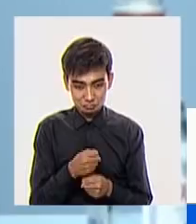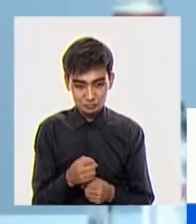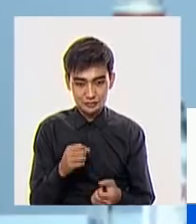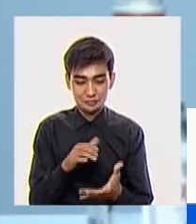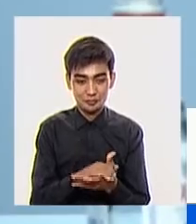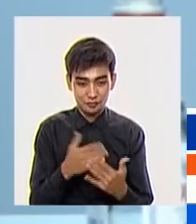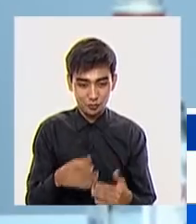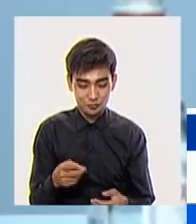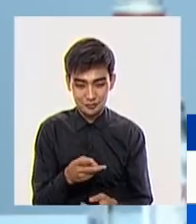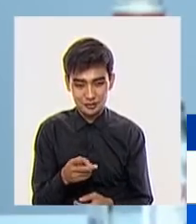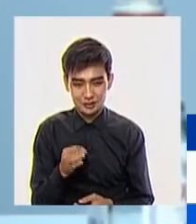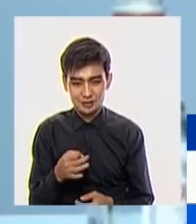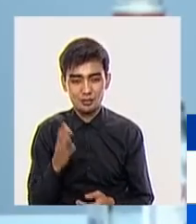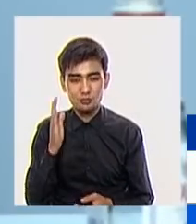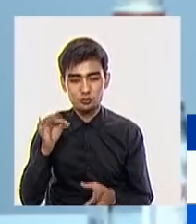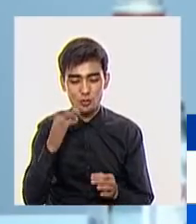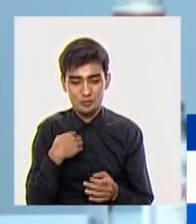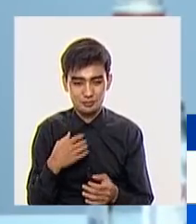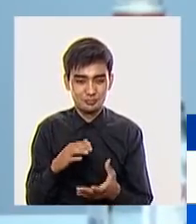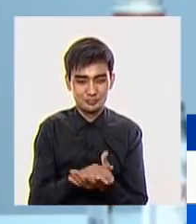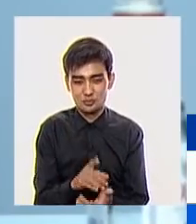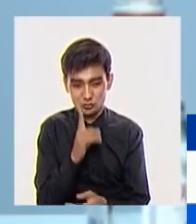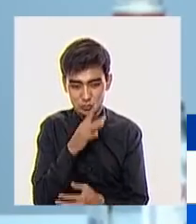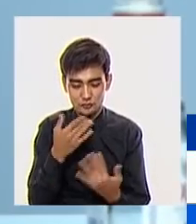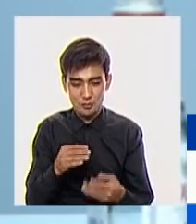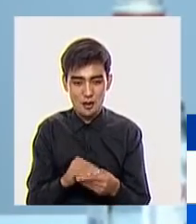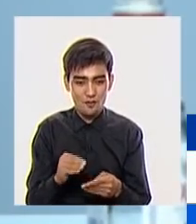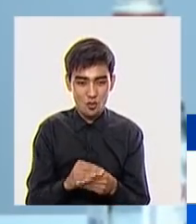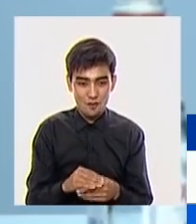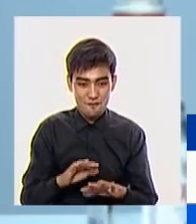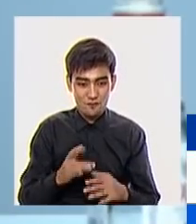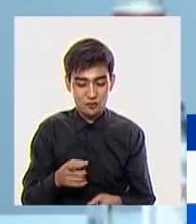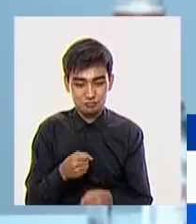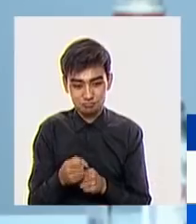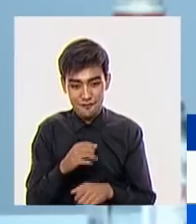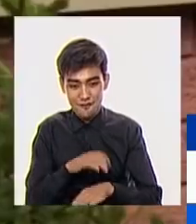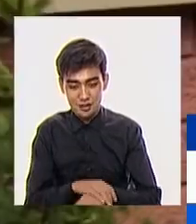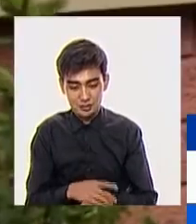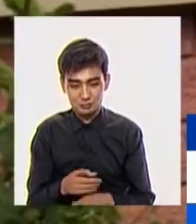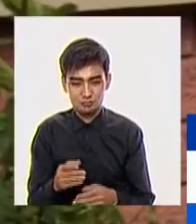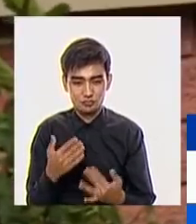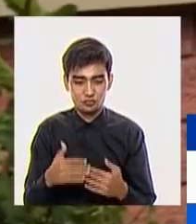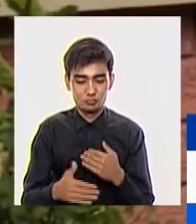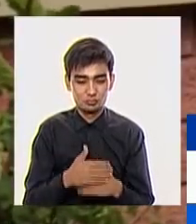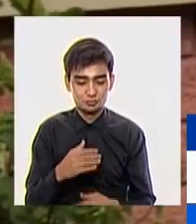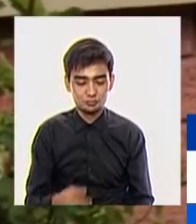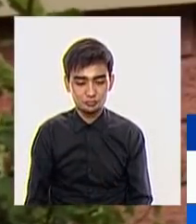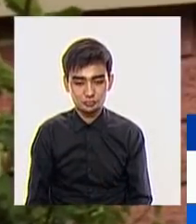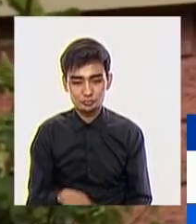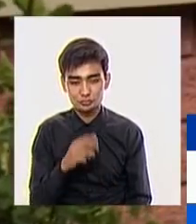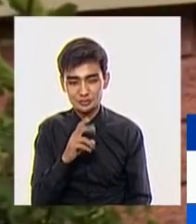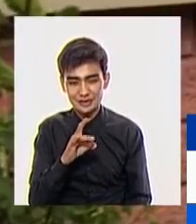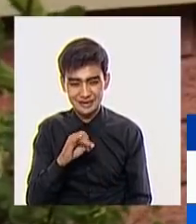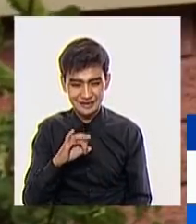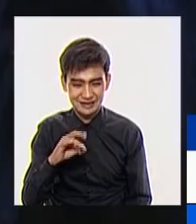И в дальнейшем планируем полностью исключить возможность примирения при повторном совершении факта бытового насилия. В кризисном центре Коргау, где